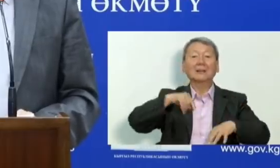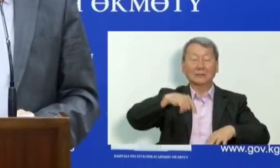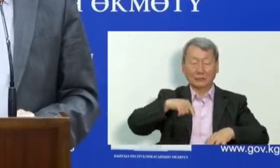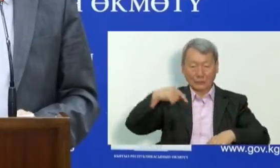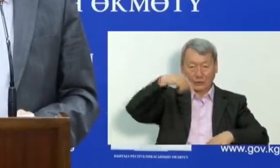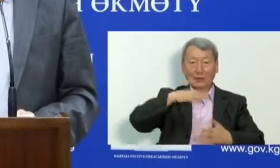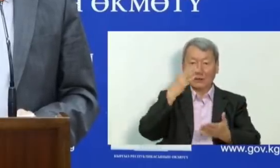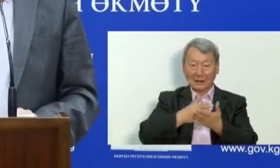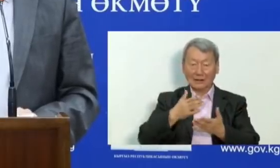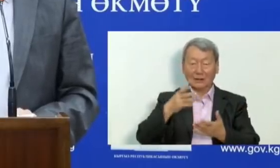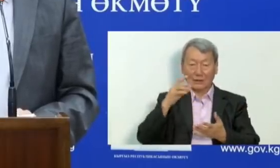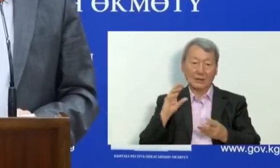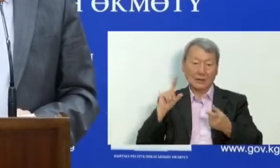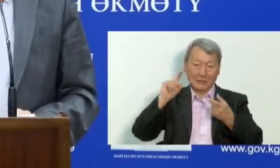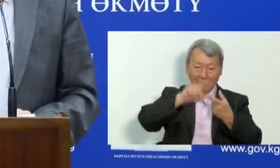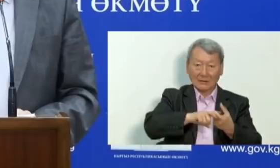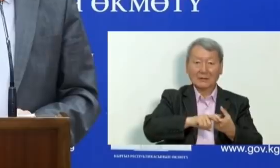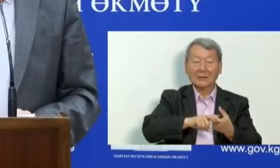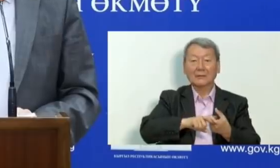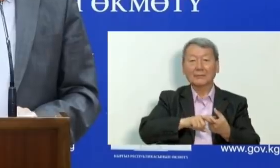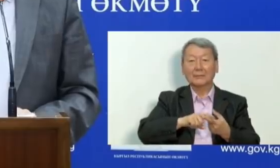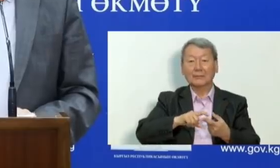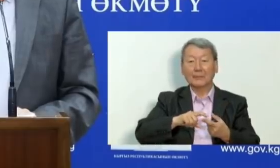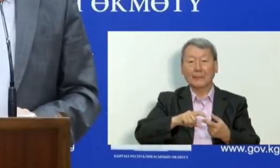деген синдромдор болгон экен.